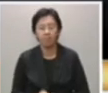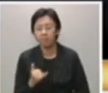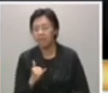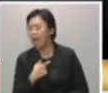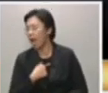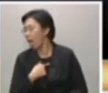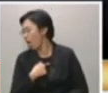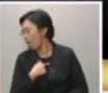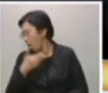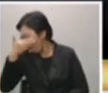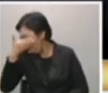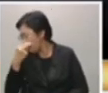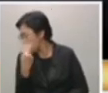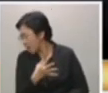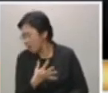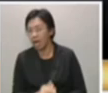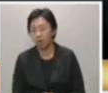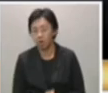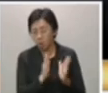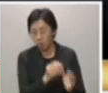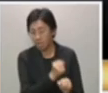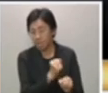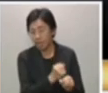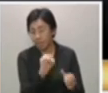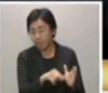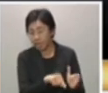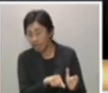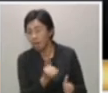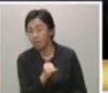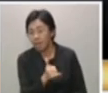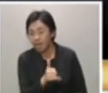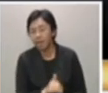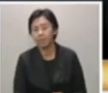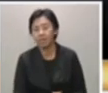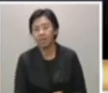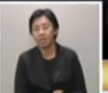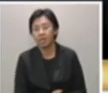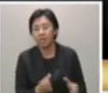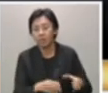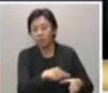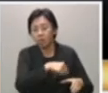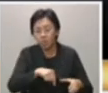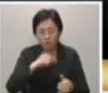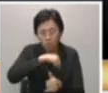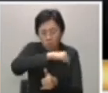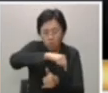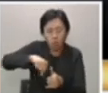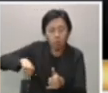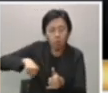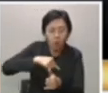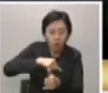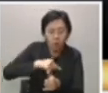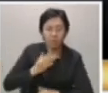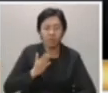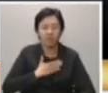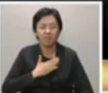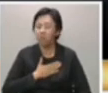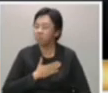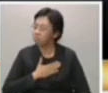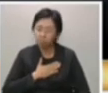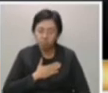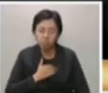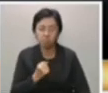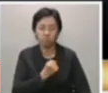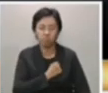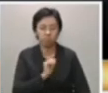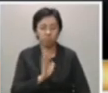านอาจจะแกล้งดีตามองไม่เห็นเพราะคนที่ทำอาจจะเป็น ผู้คนในแวดล้อมของท่านแต่ผมไม่อาจจะทน